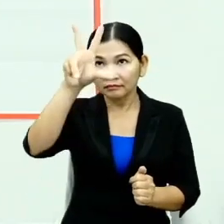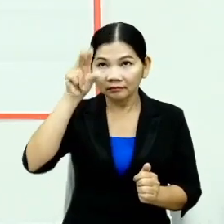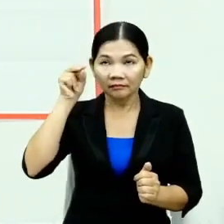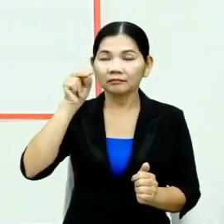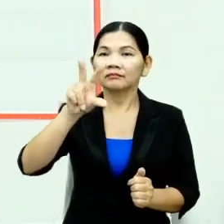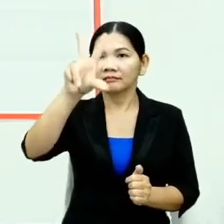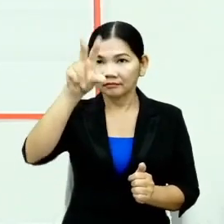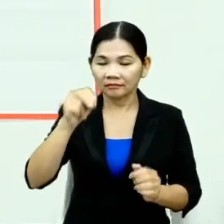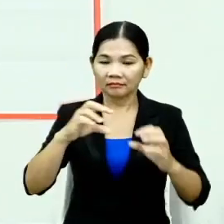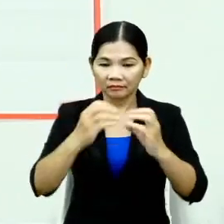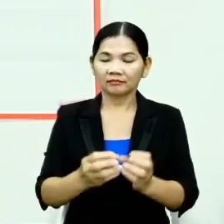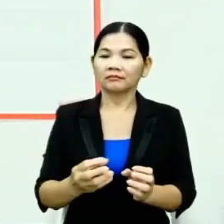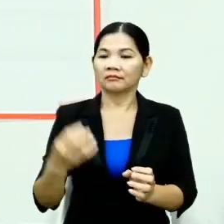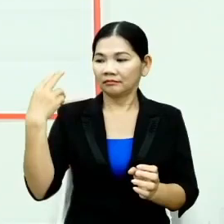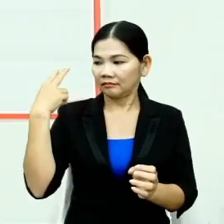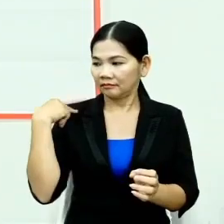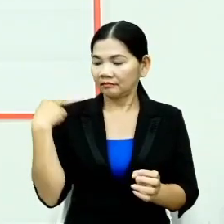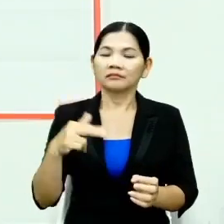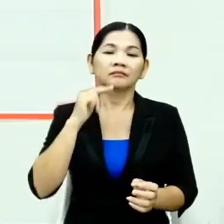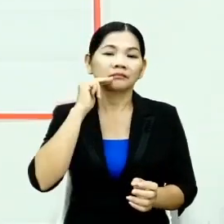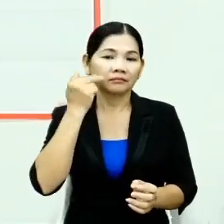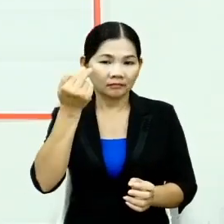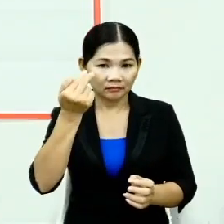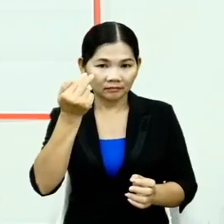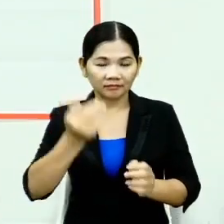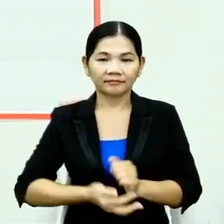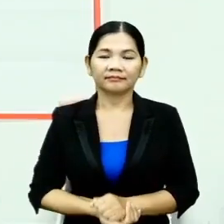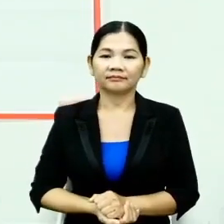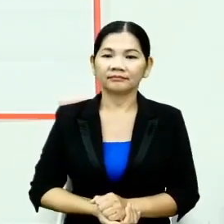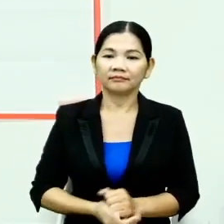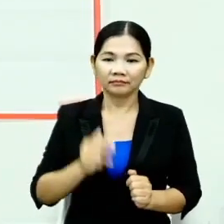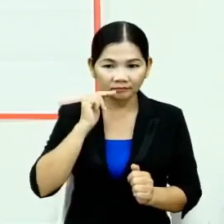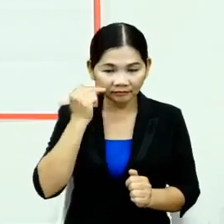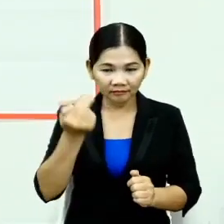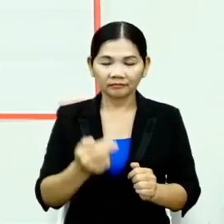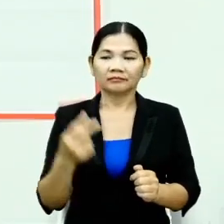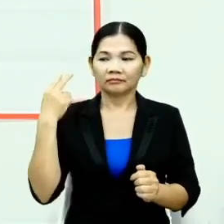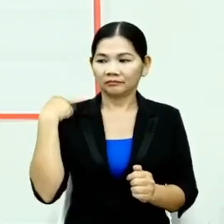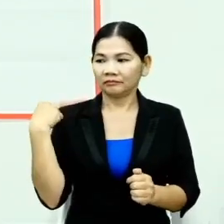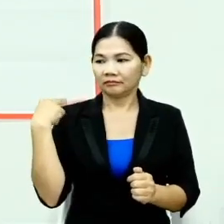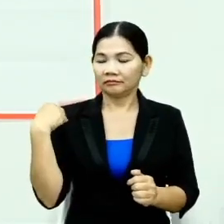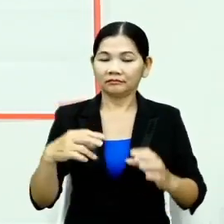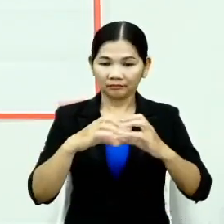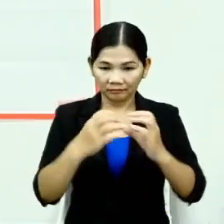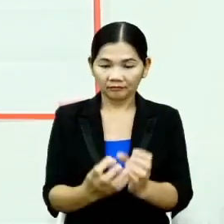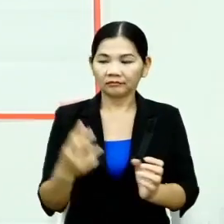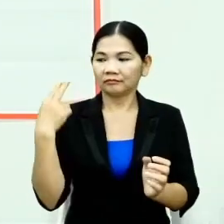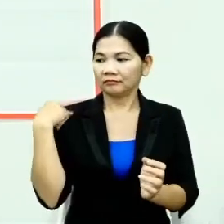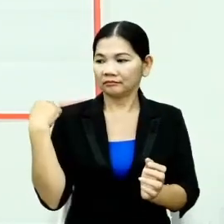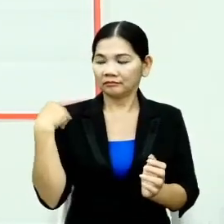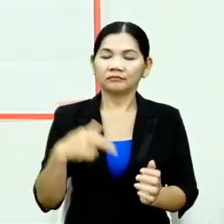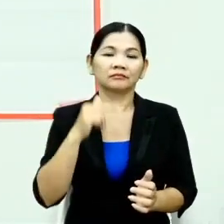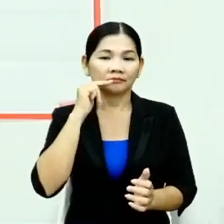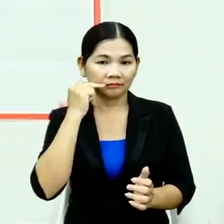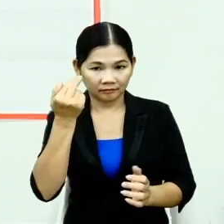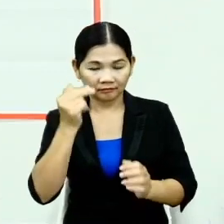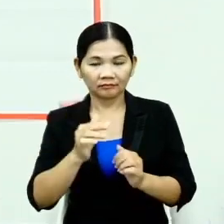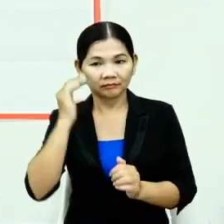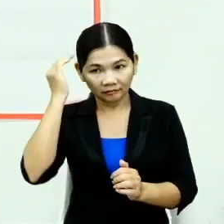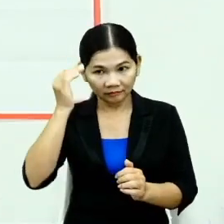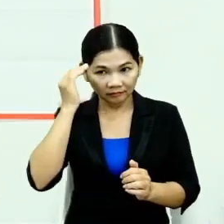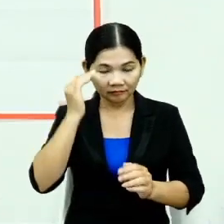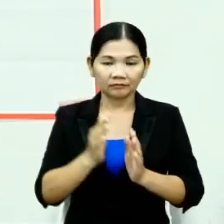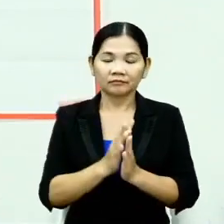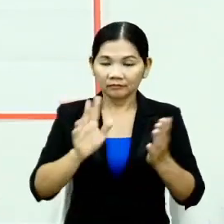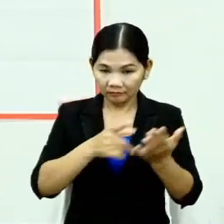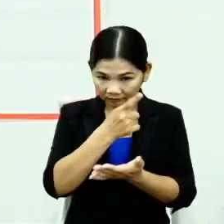ឆៃសែដាតុំនេះណាកូនណា អ្នកសែដានឹងសែដាតុំនេះពួរលឿង ចាអរគុណមែនទែនកូនសង្ឃឹមតាកូនប្រកាសជា